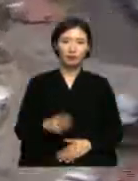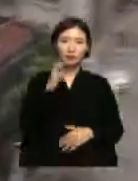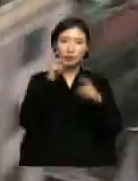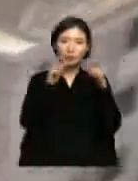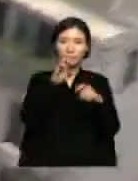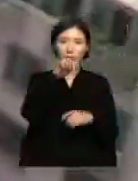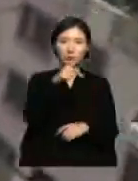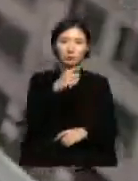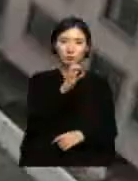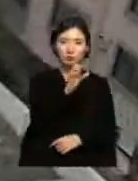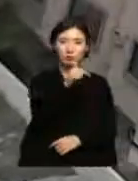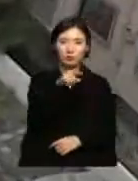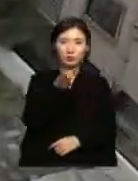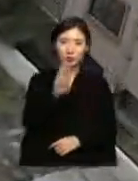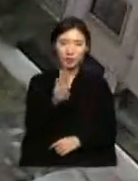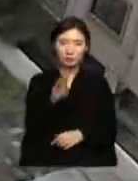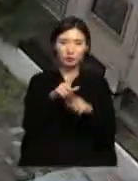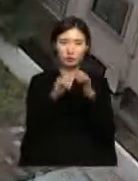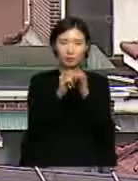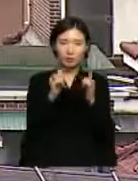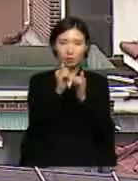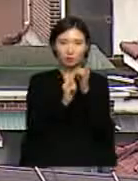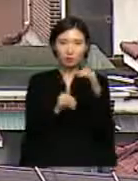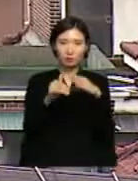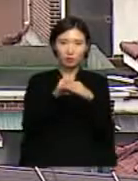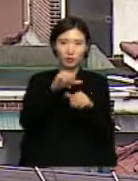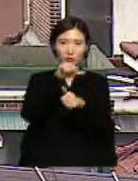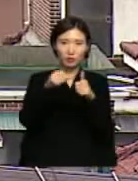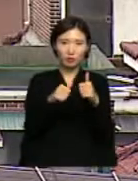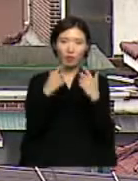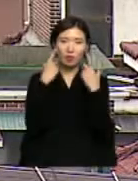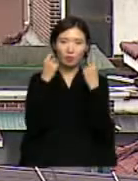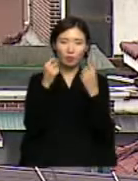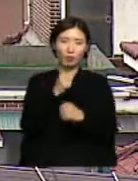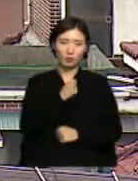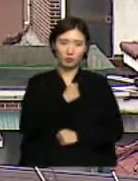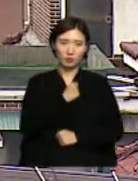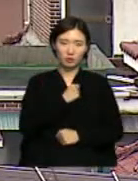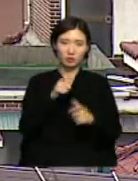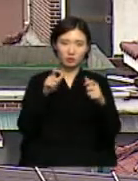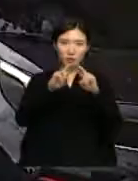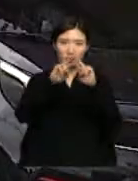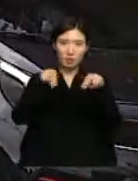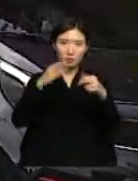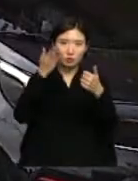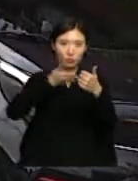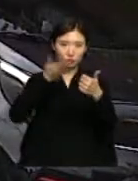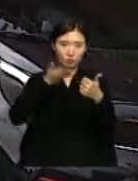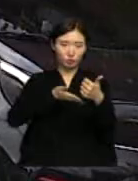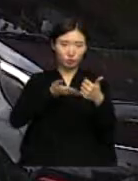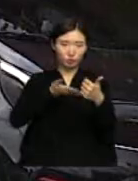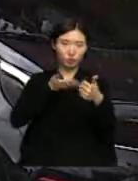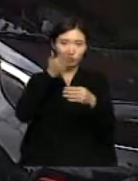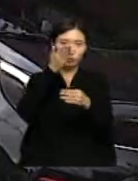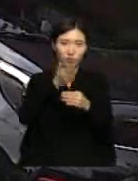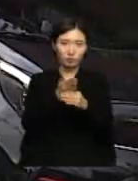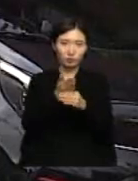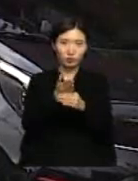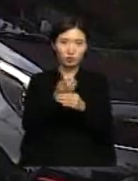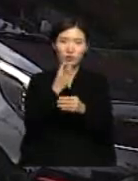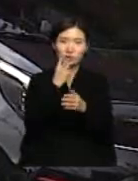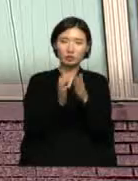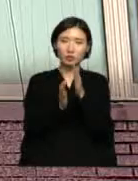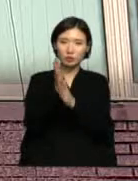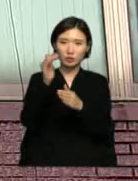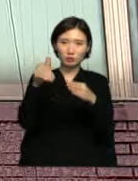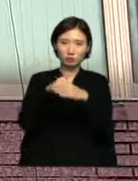송파구 풍납동 주민들이 역사문화 환경 보존지역 지정 해제를 요구하고 나섰습니다. 서울행정법원에